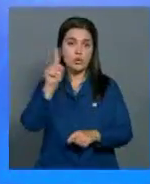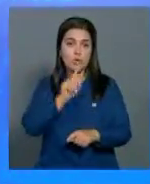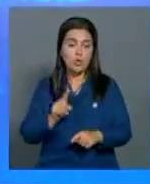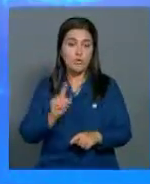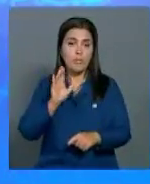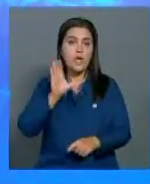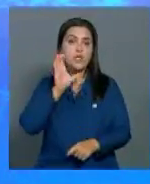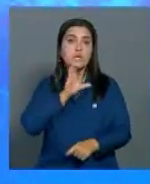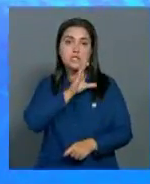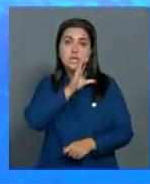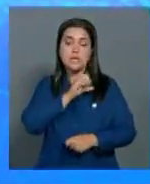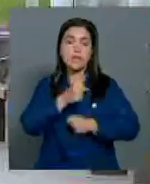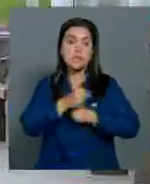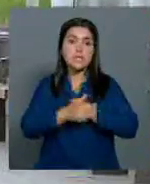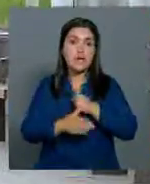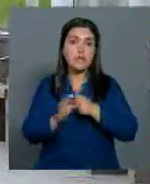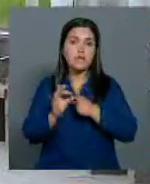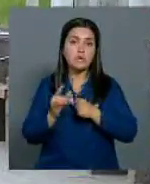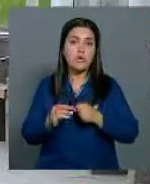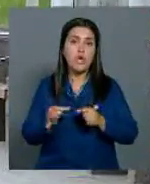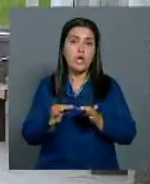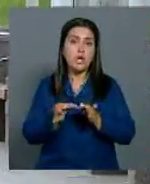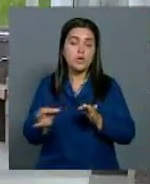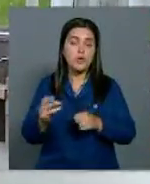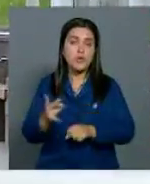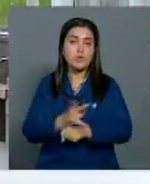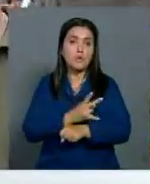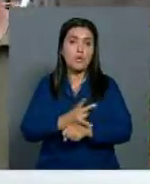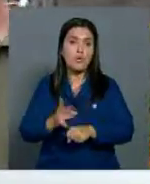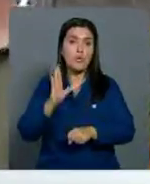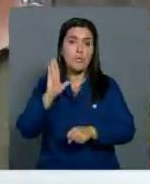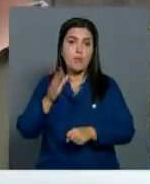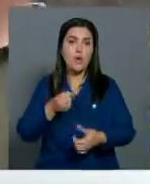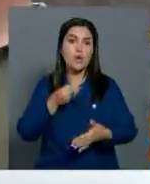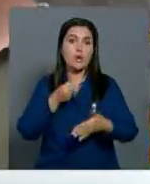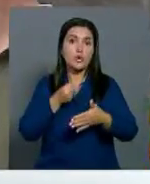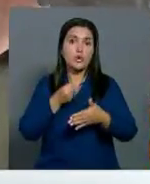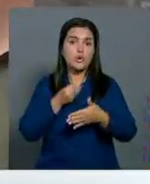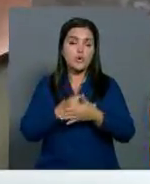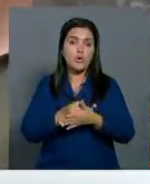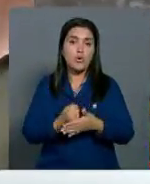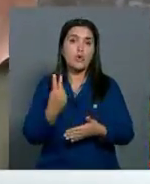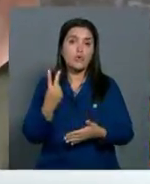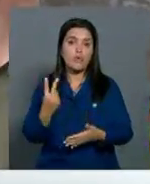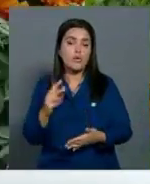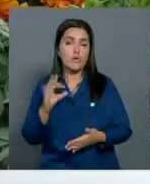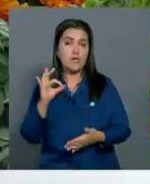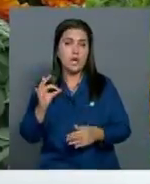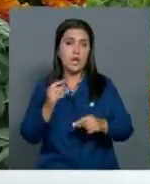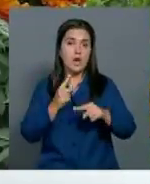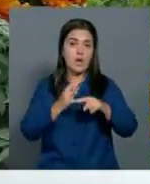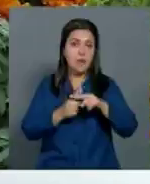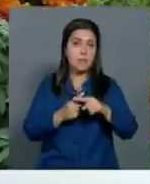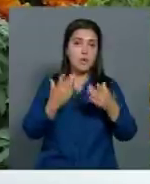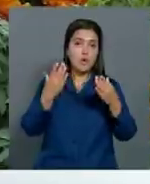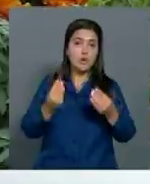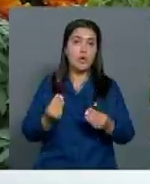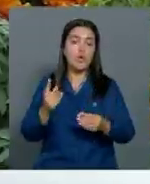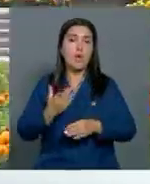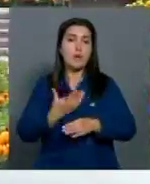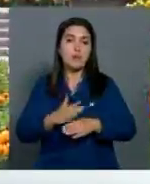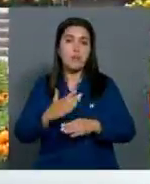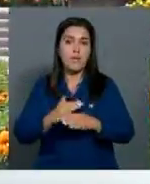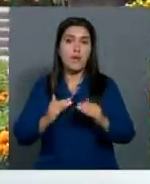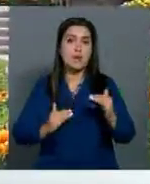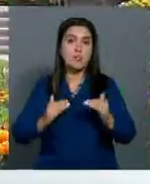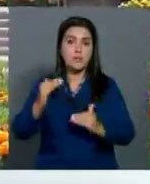прогнозируют дожди с грозами. В северных, центральных и восточных регионах ночью температура может понизиться до 2 градусов тепла.